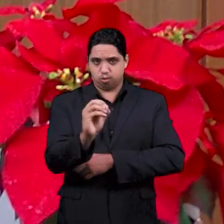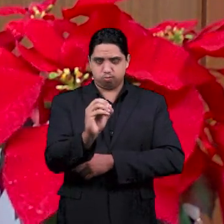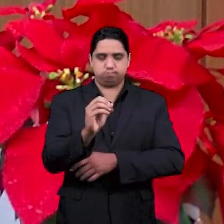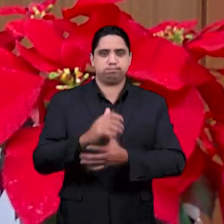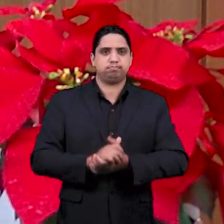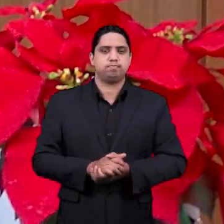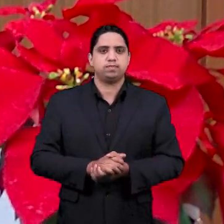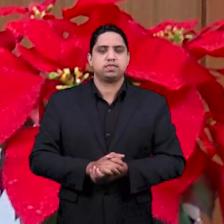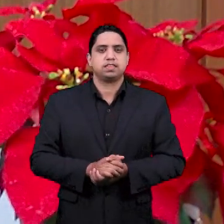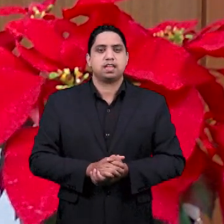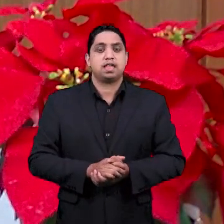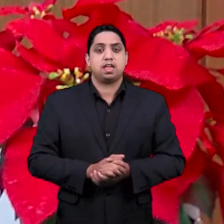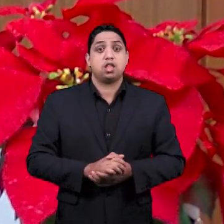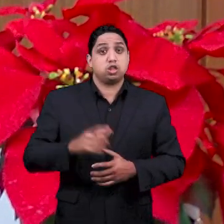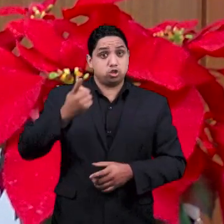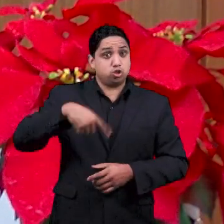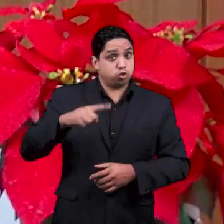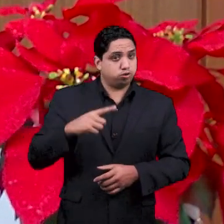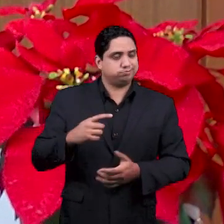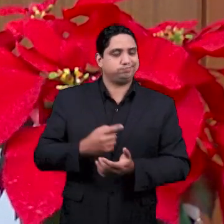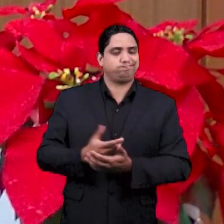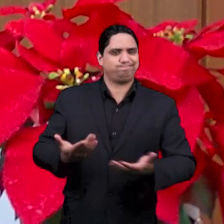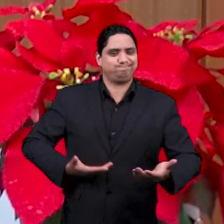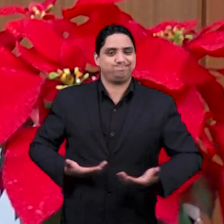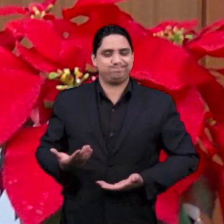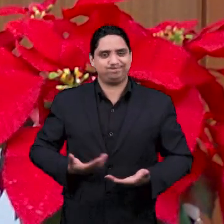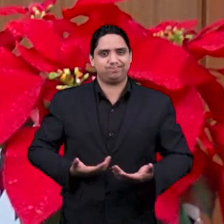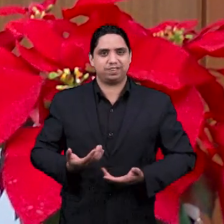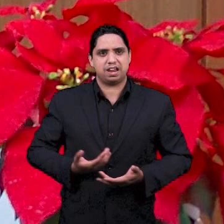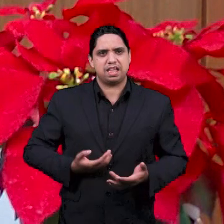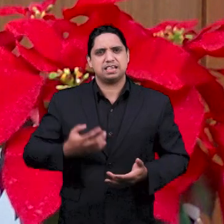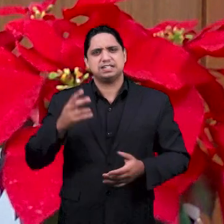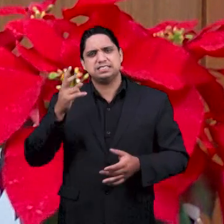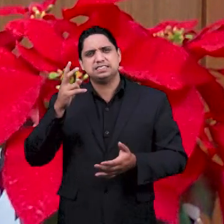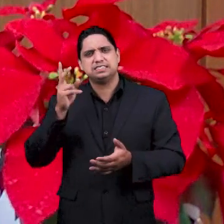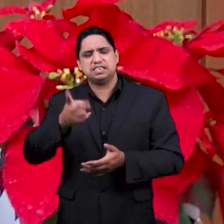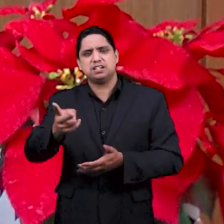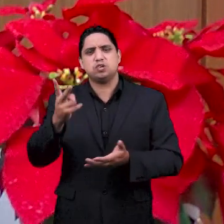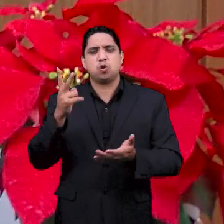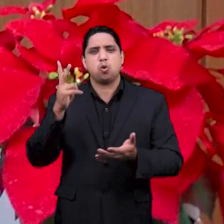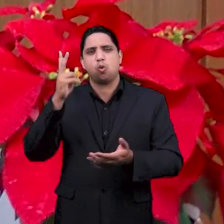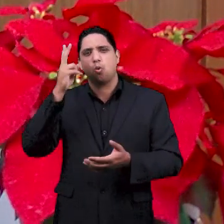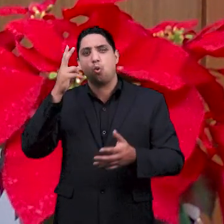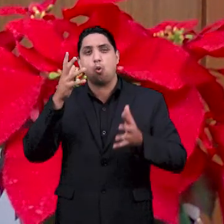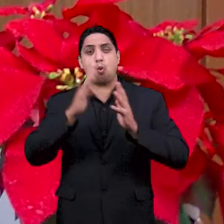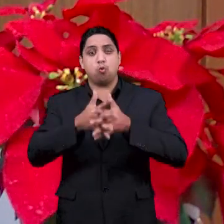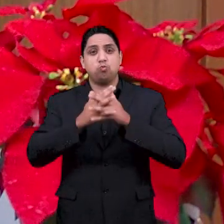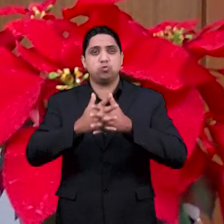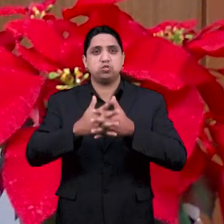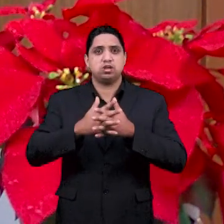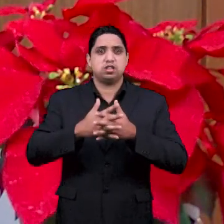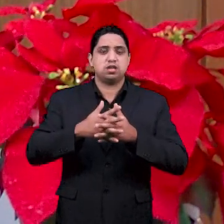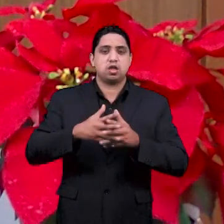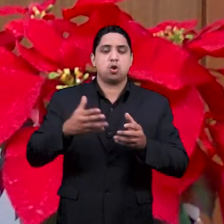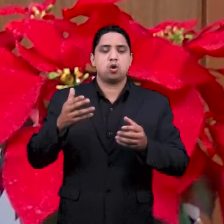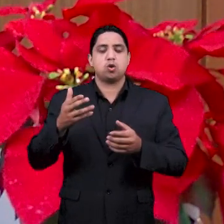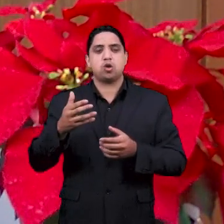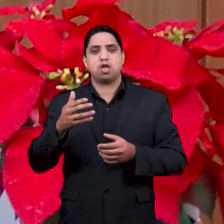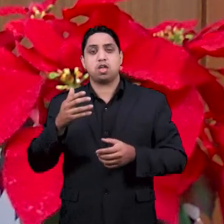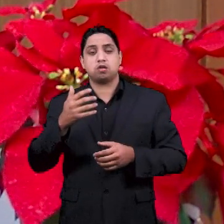люди часто путают, да, основания, когда говорят о Евангелии,